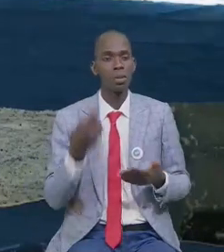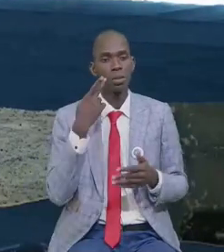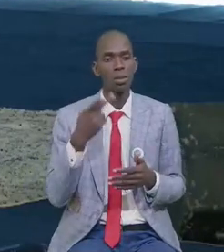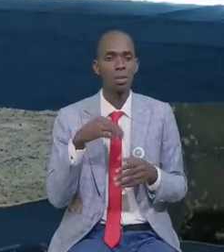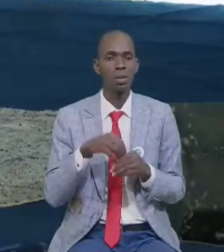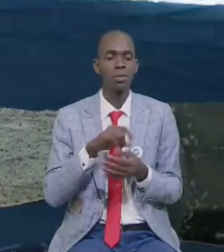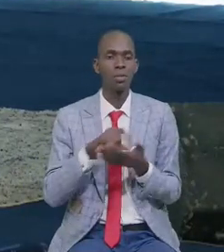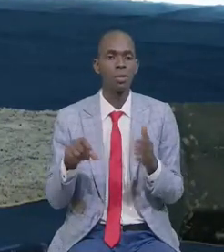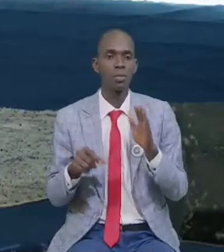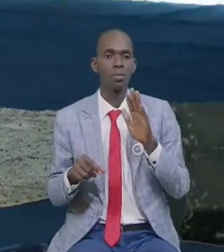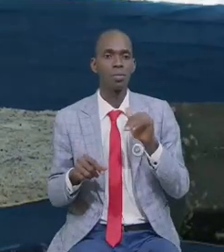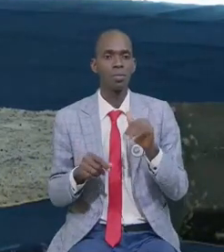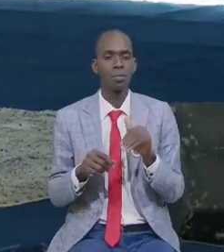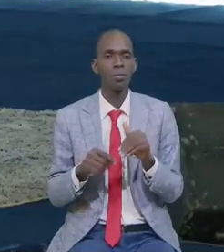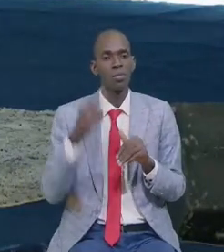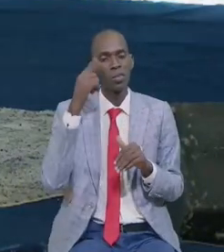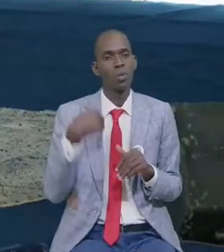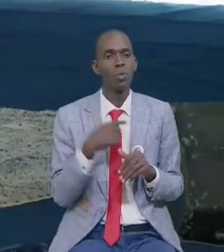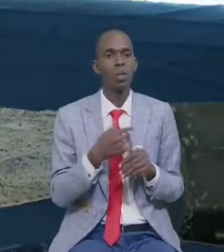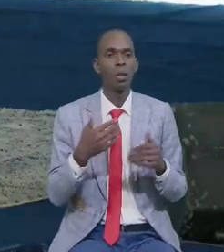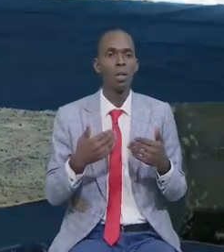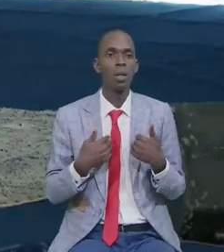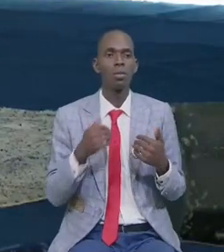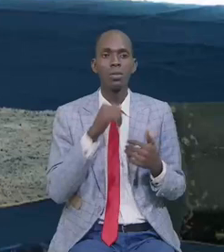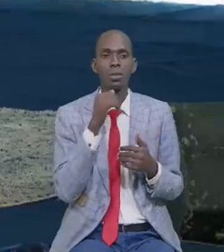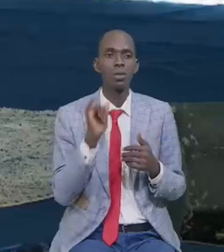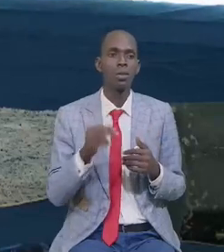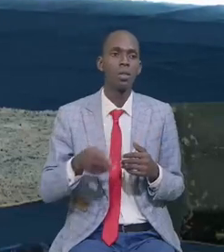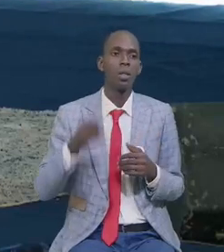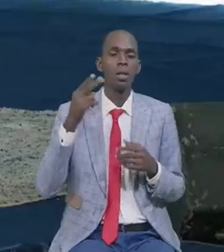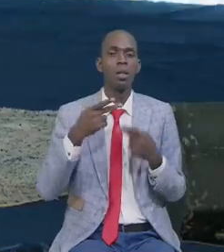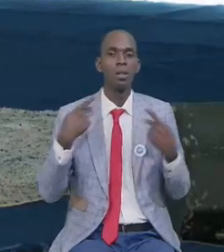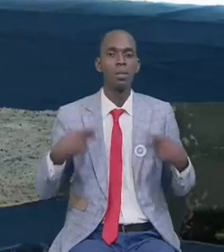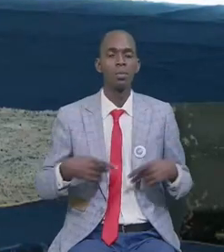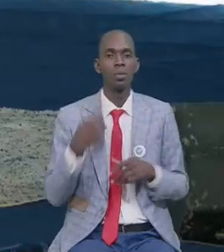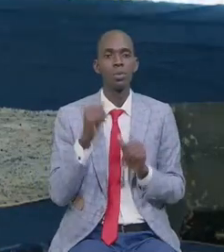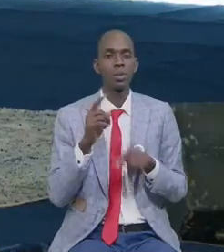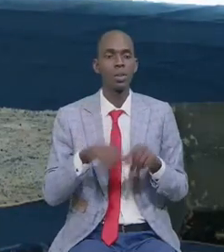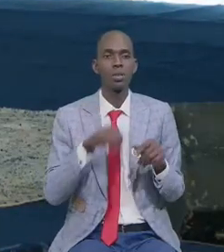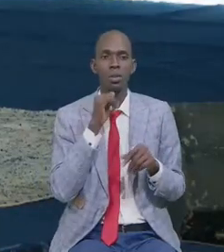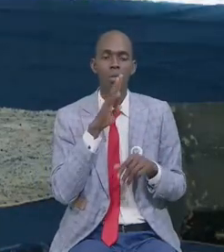n'avons pas un souverain sacrificateur qui ne puisse compatir à nos faiblesses.